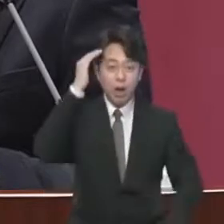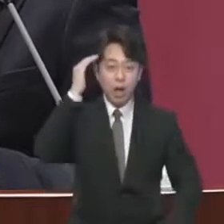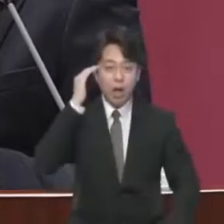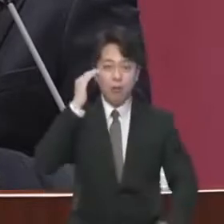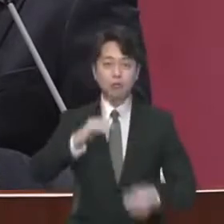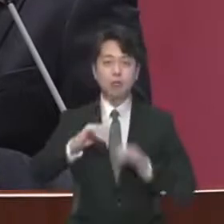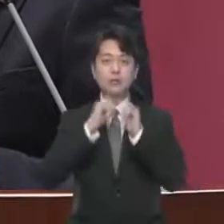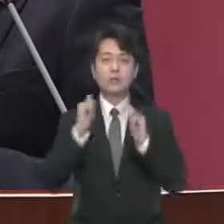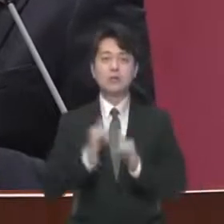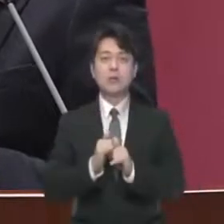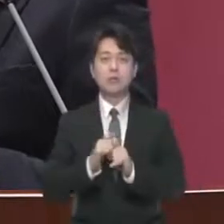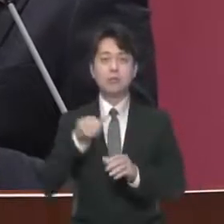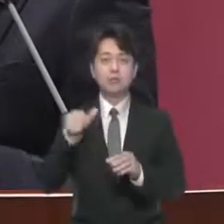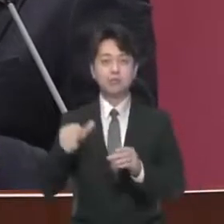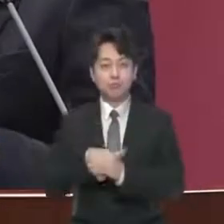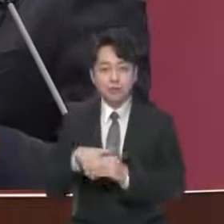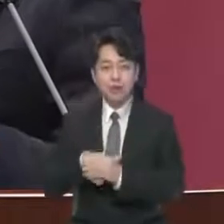통념에 맞게끔